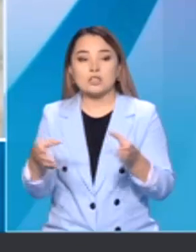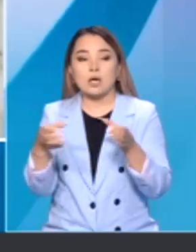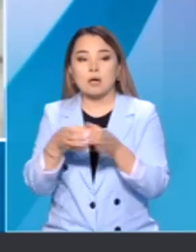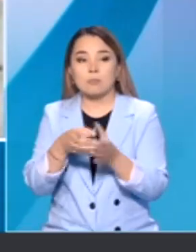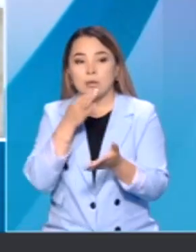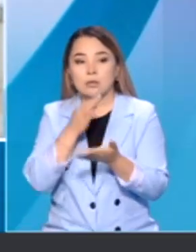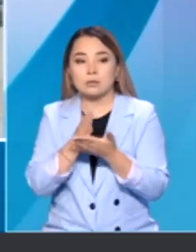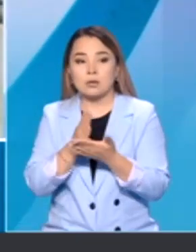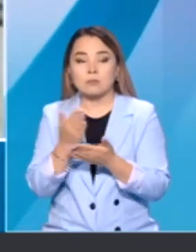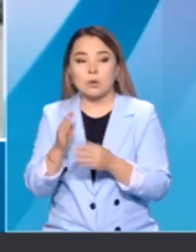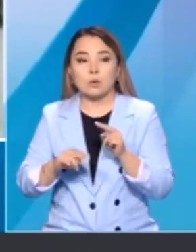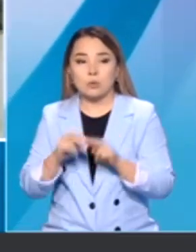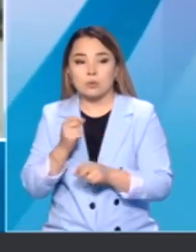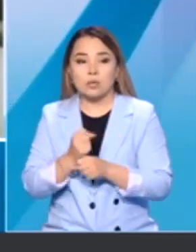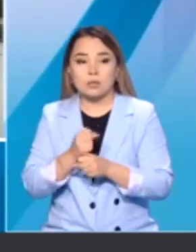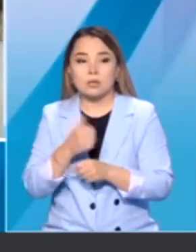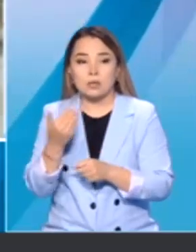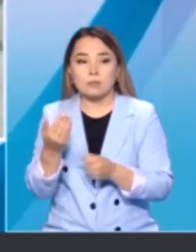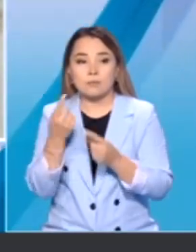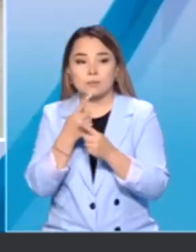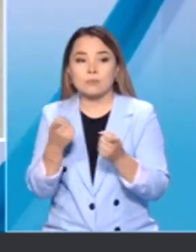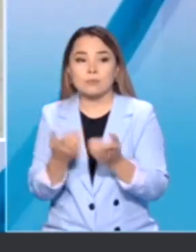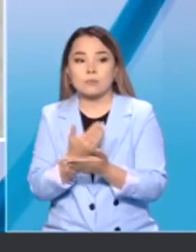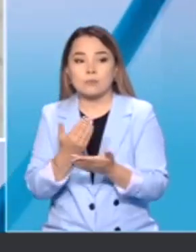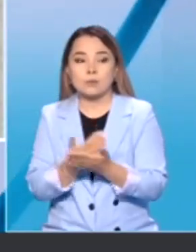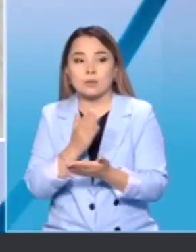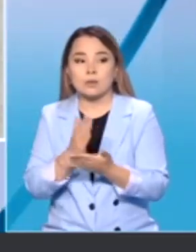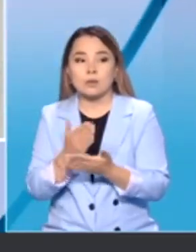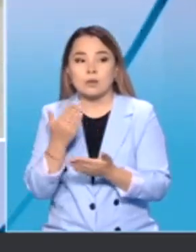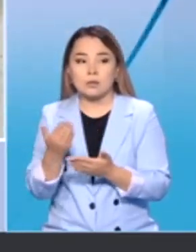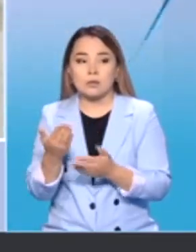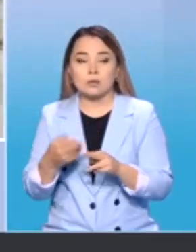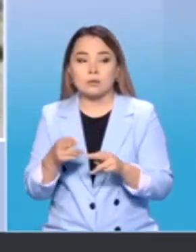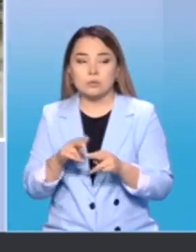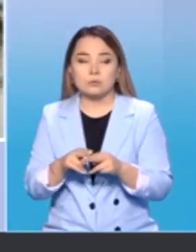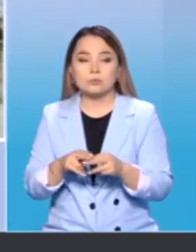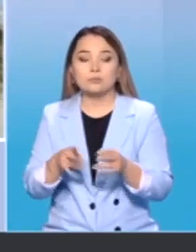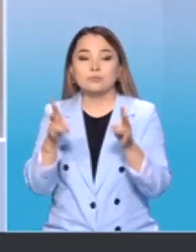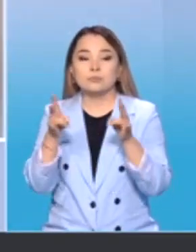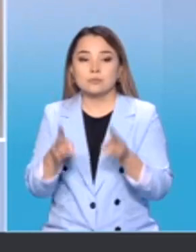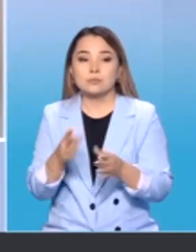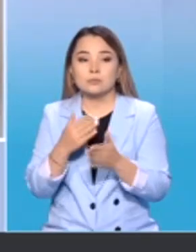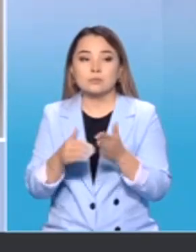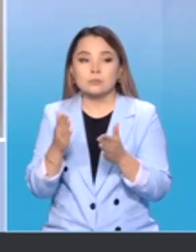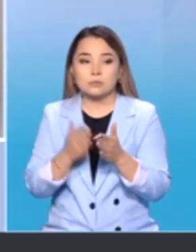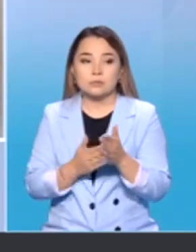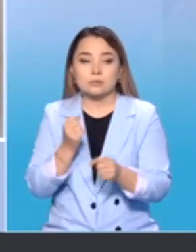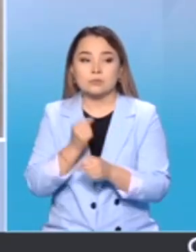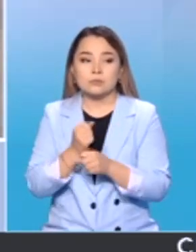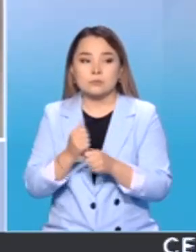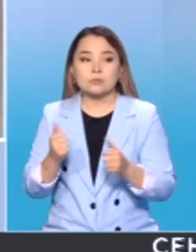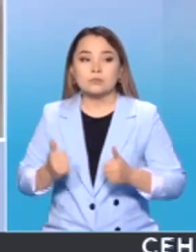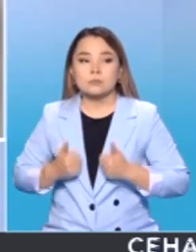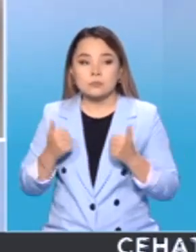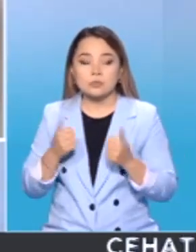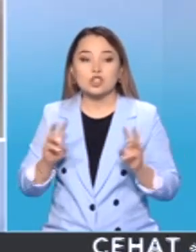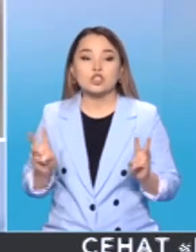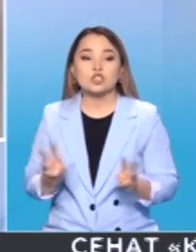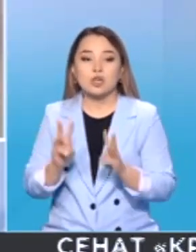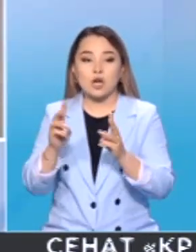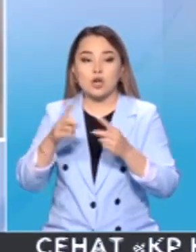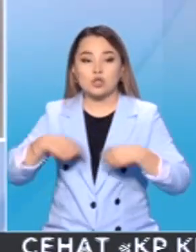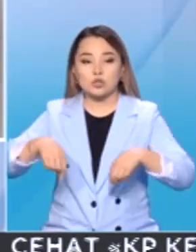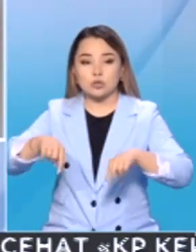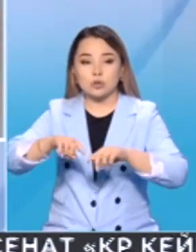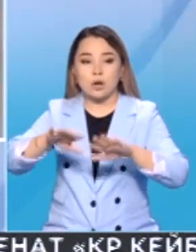құрылған болатын, олар соңғы мәліметтер бойынша олар апатты жоюдың үшін жанып жатқан